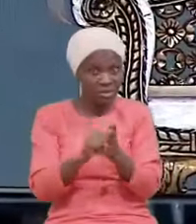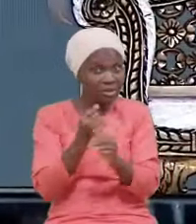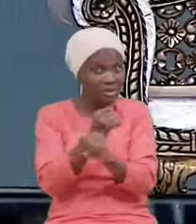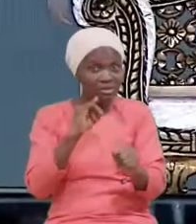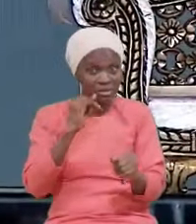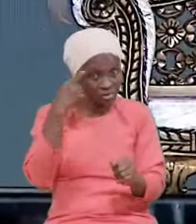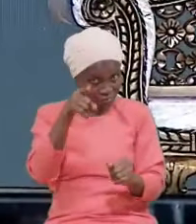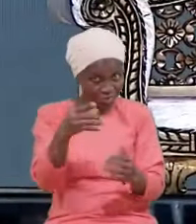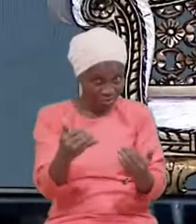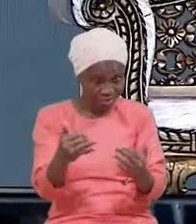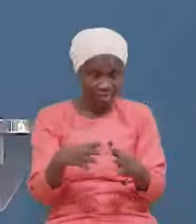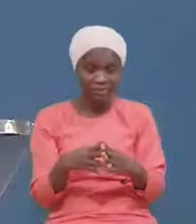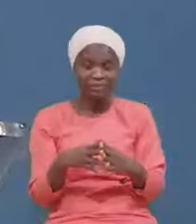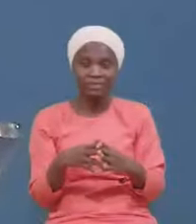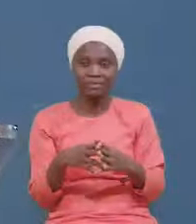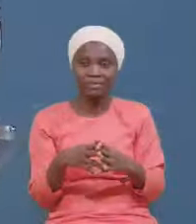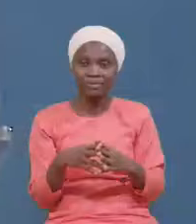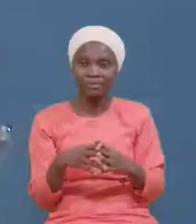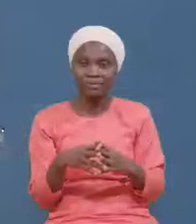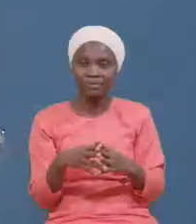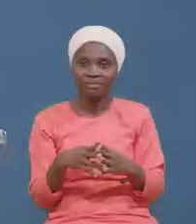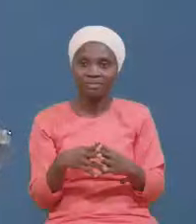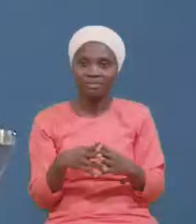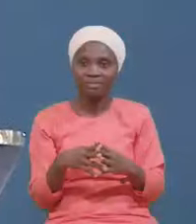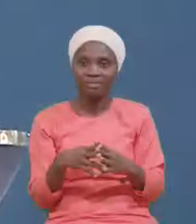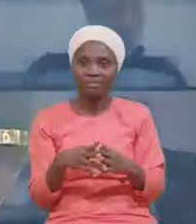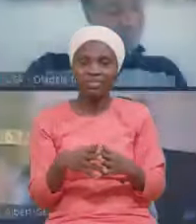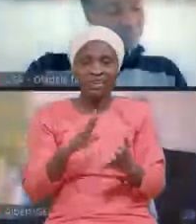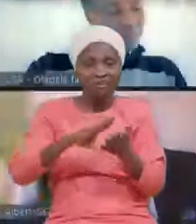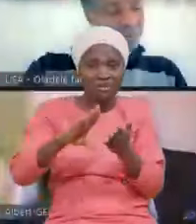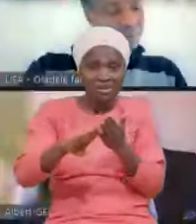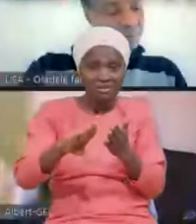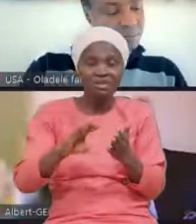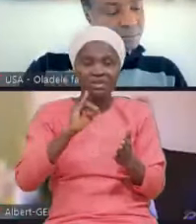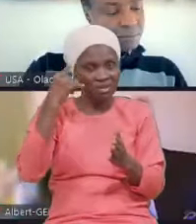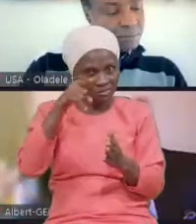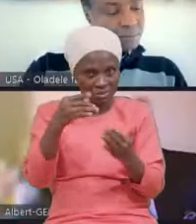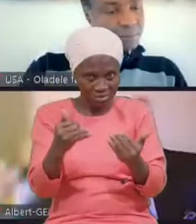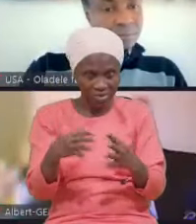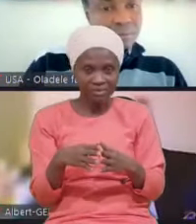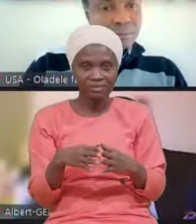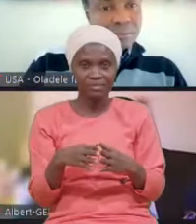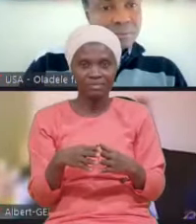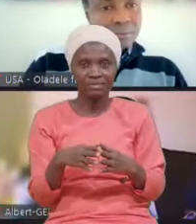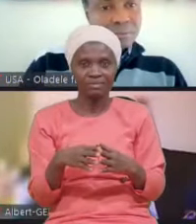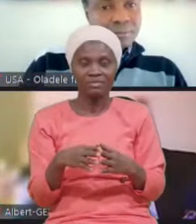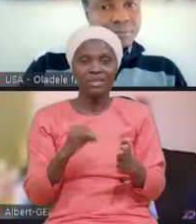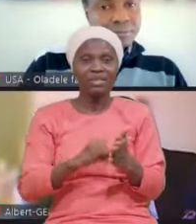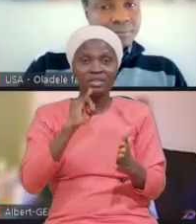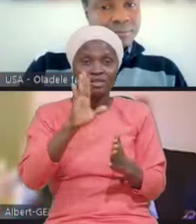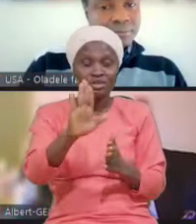now. జ్ఞాపకం చేసుకోండి, ఇప్పుడు రక్షణ మీ కోసం, నా కోసం. The forgiveness is for you now. క్షమాపణ ఇప్పుడు మీ కోసం. It's your